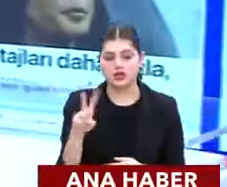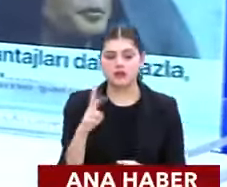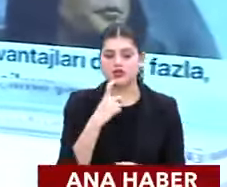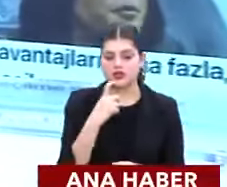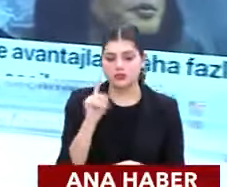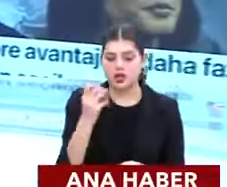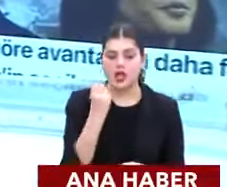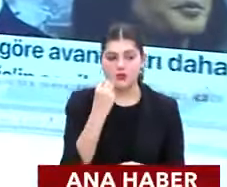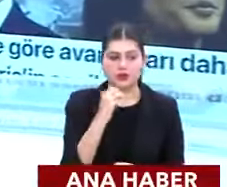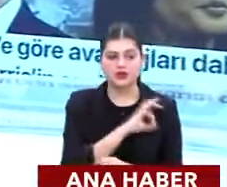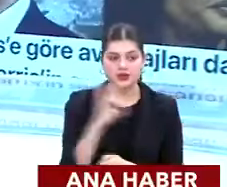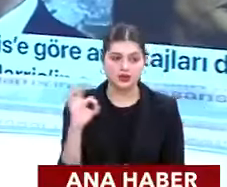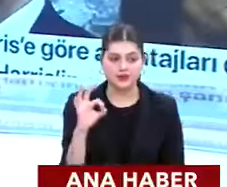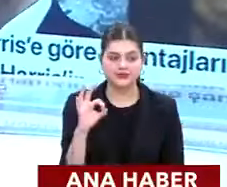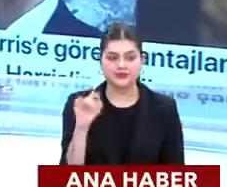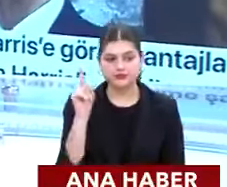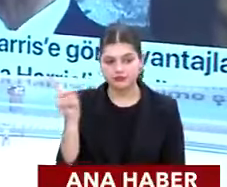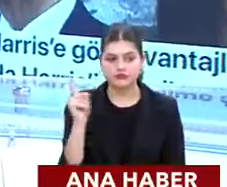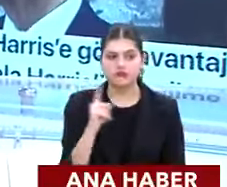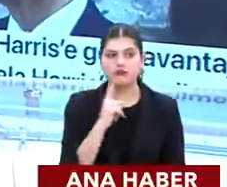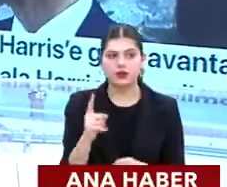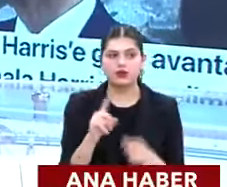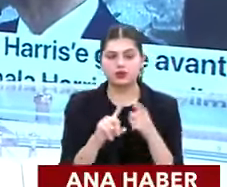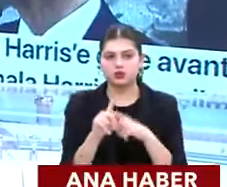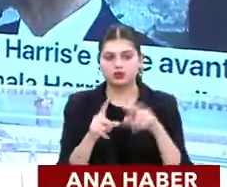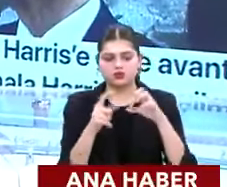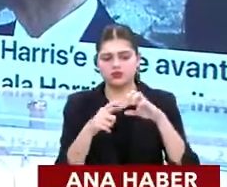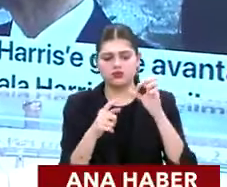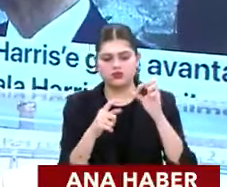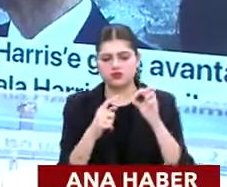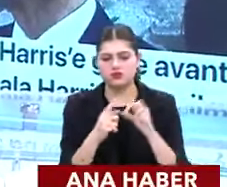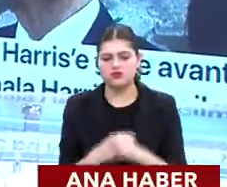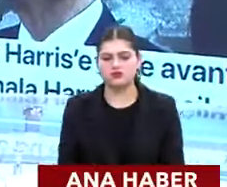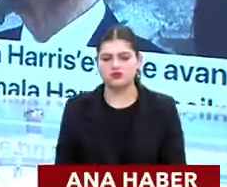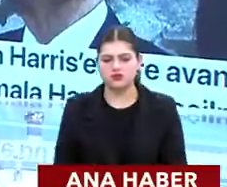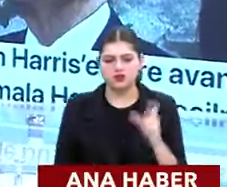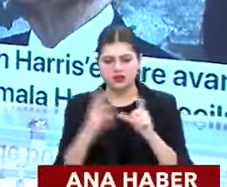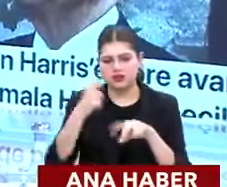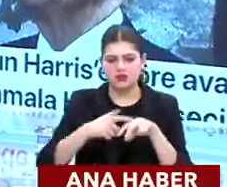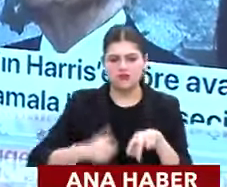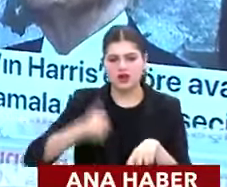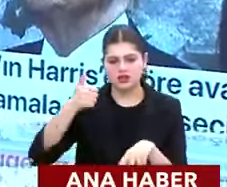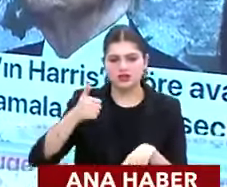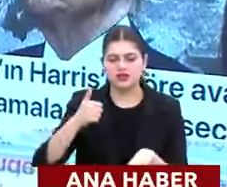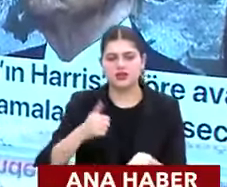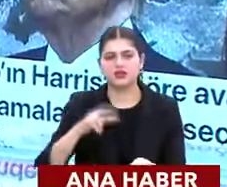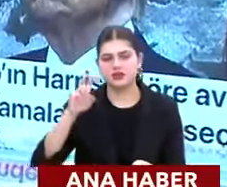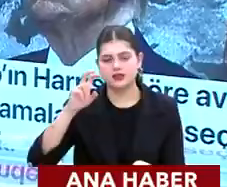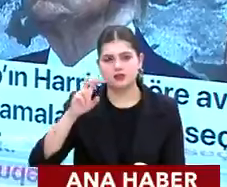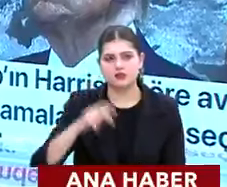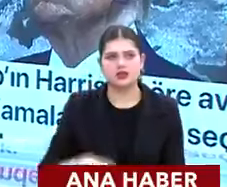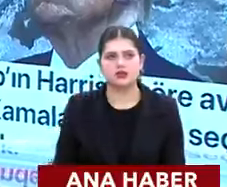senesinde bir haber vesilesiyle oradaydım George W Bush'un Baba Bush değil cı başkanı olan putin'in ilk modelidir